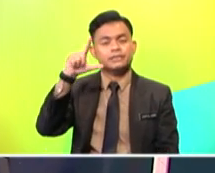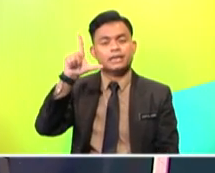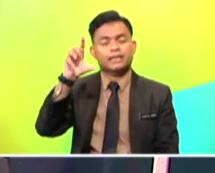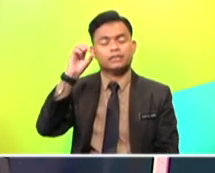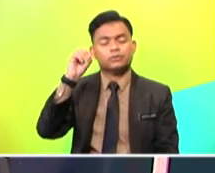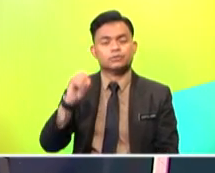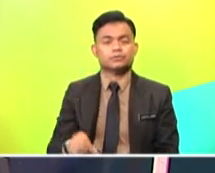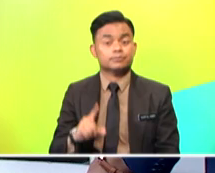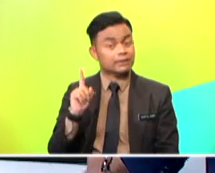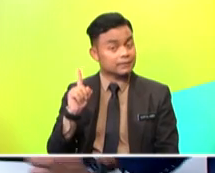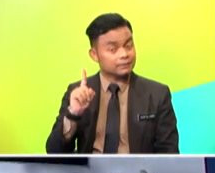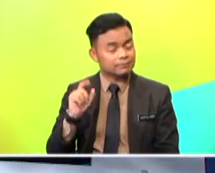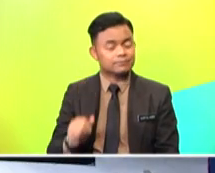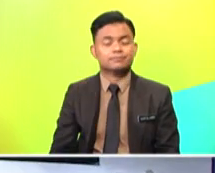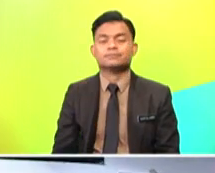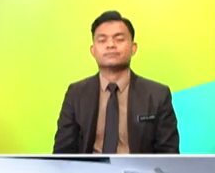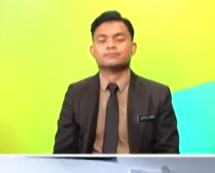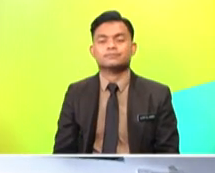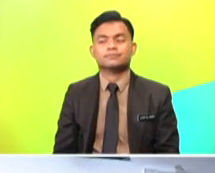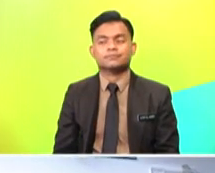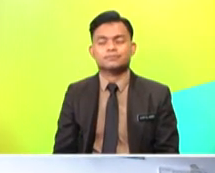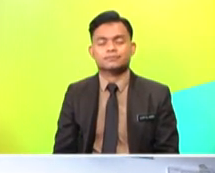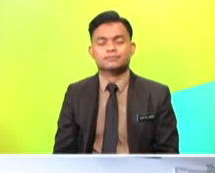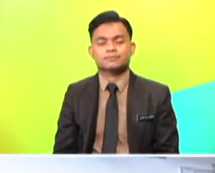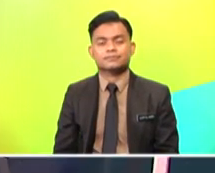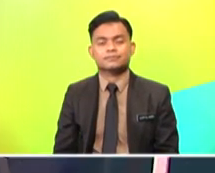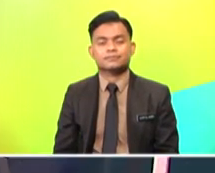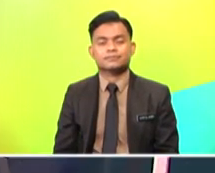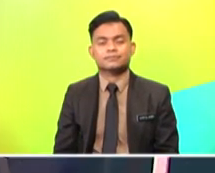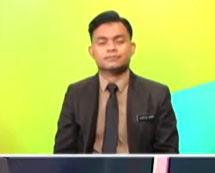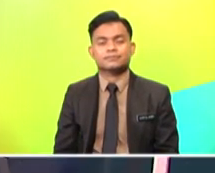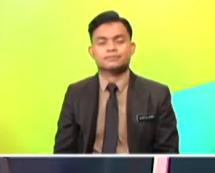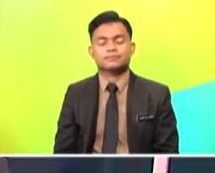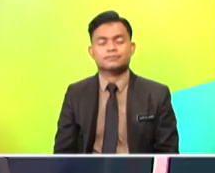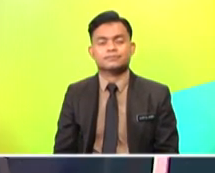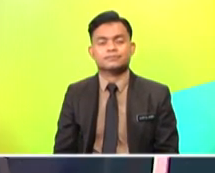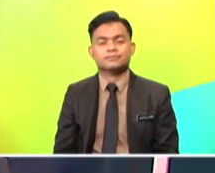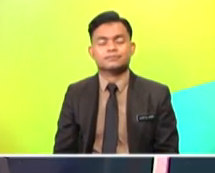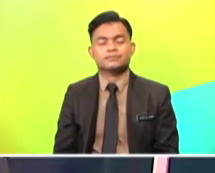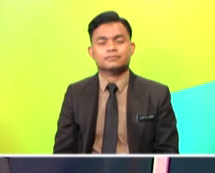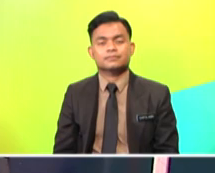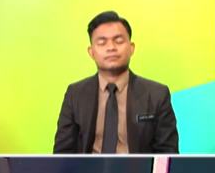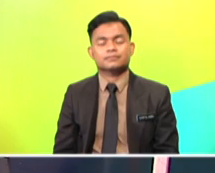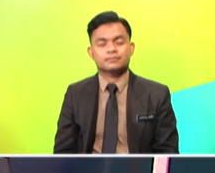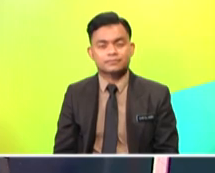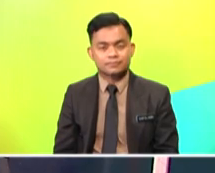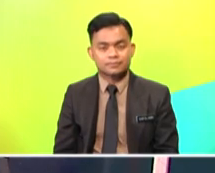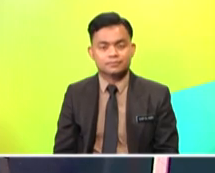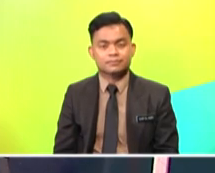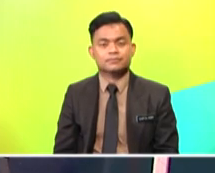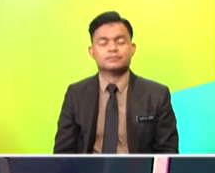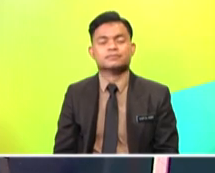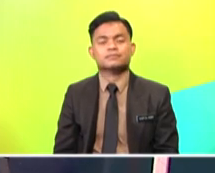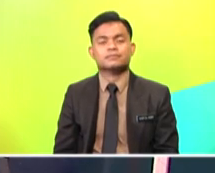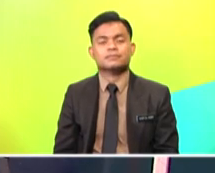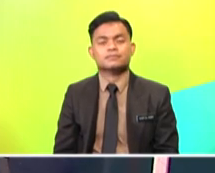rumah banglo? Okey, Ifan akan cuba baca dulu. Rumah banglo. Betul ke salah,